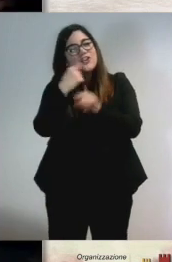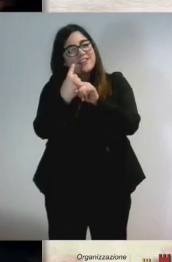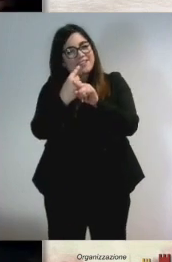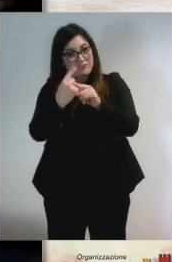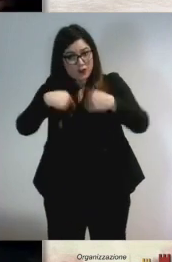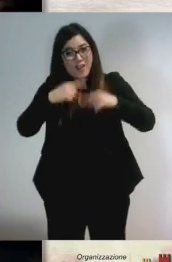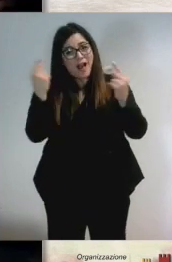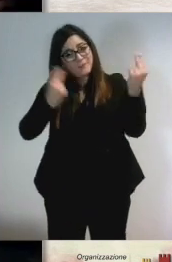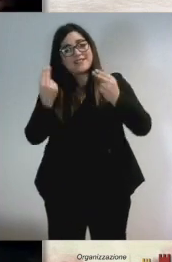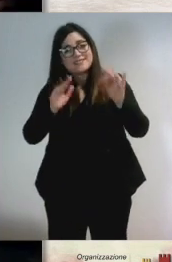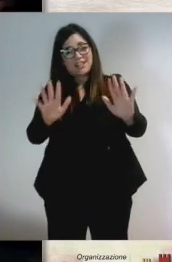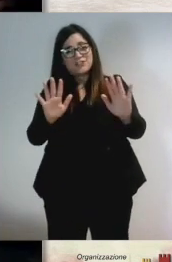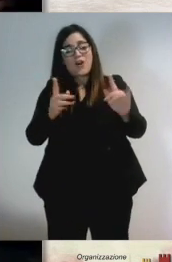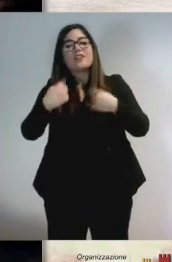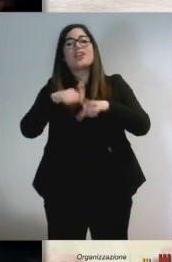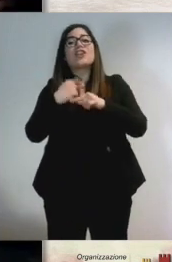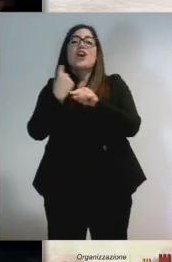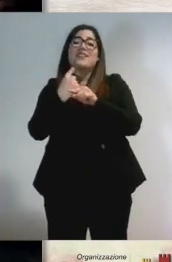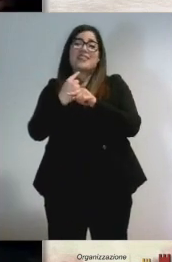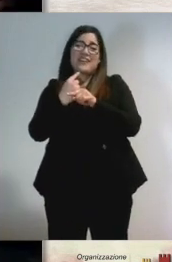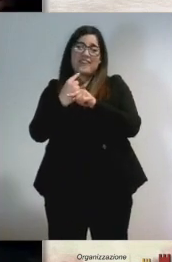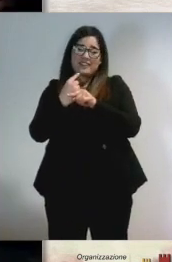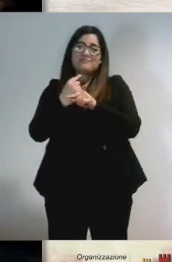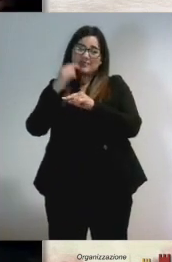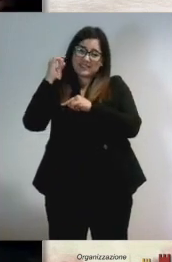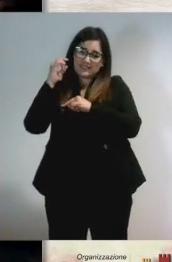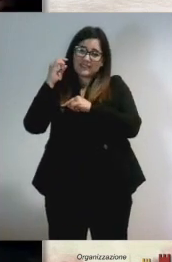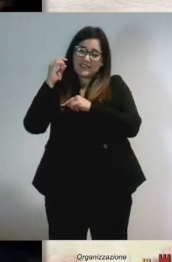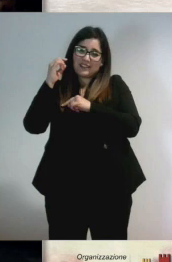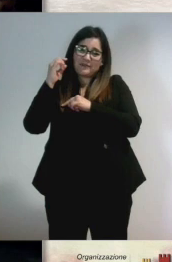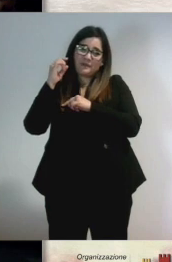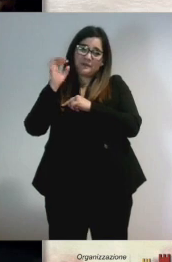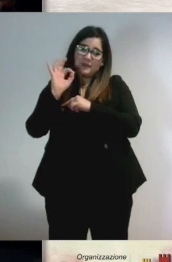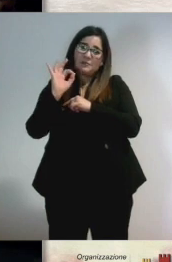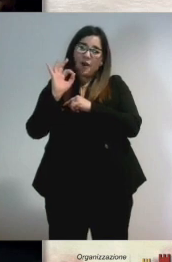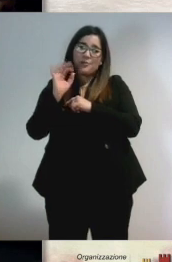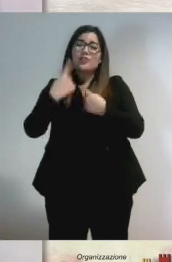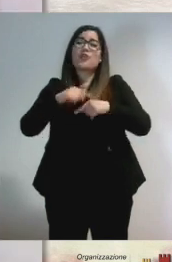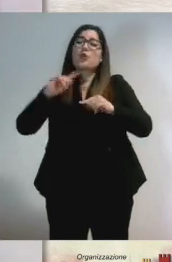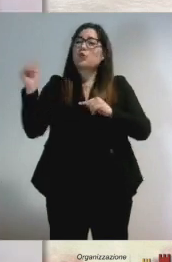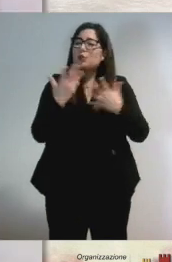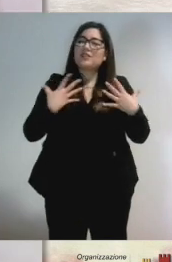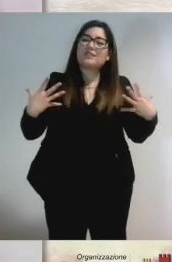come abbiamo fatto tante volte dobbiamo stare dalla stessa parte